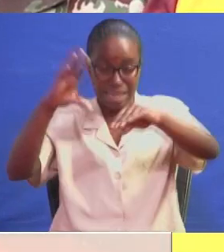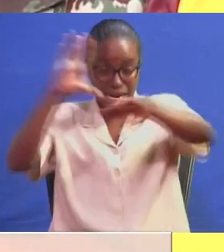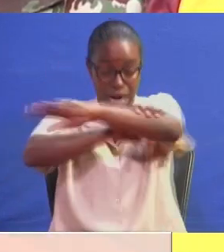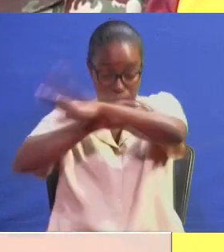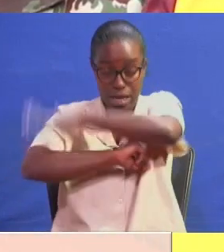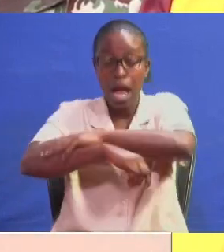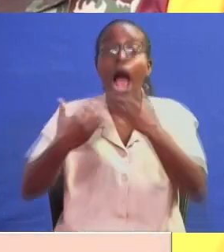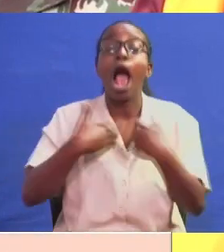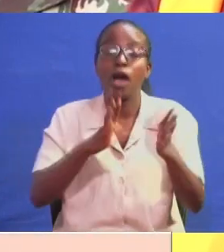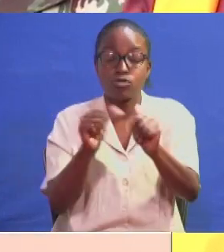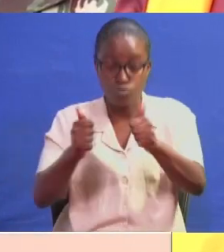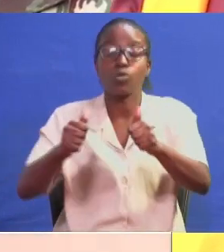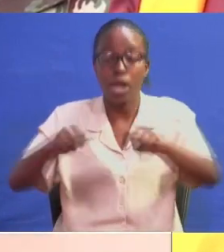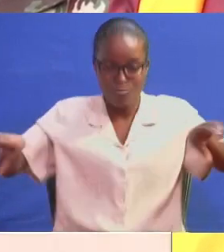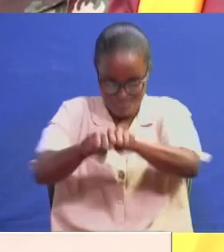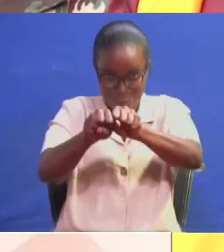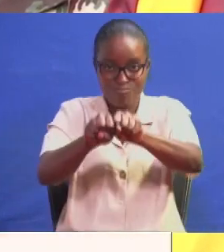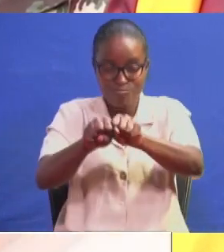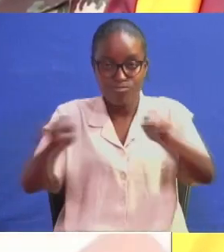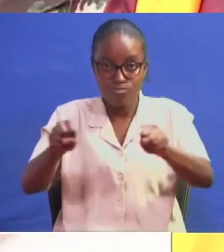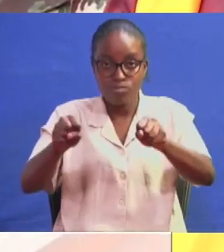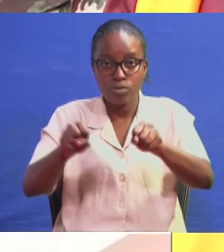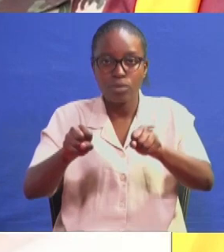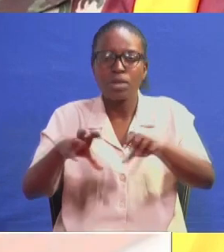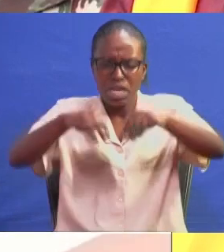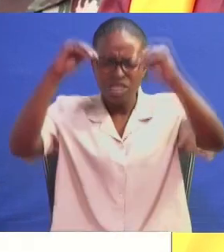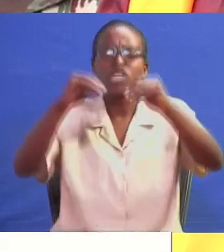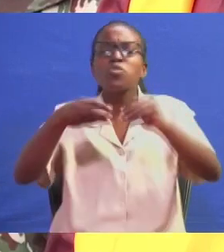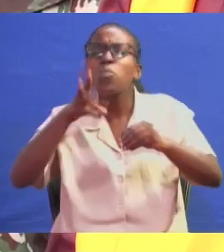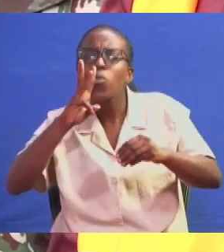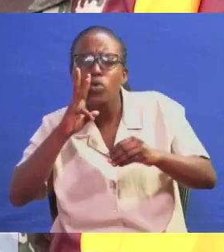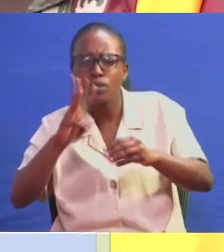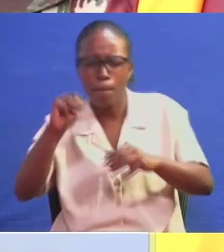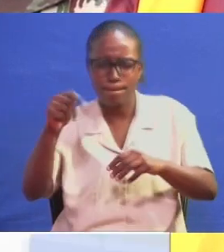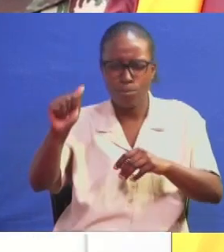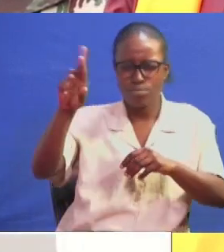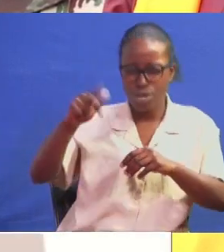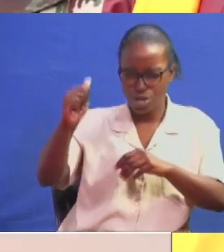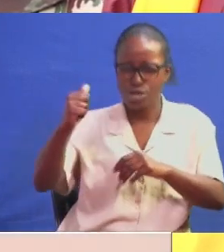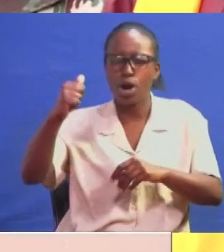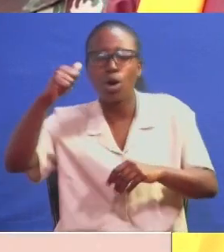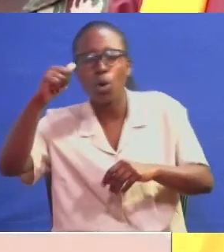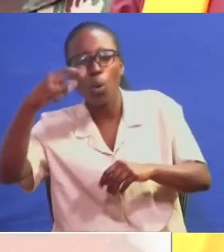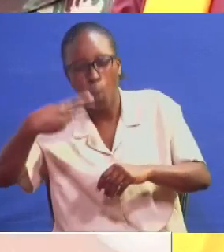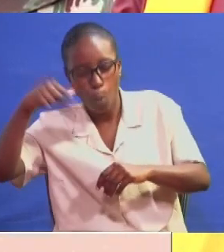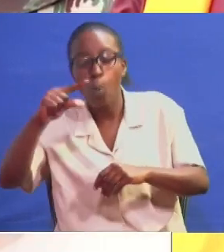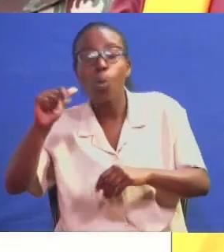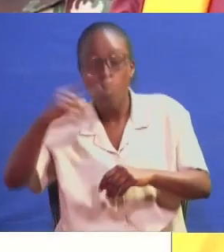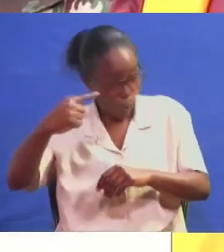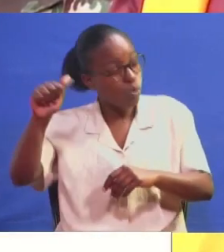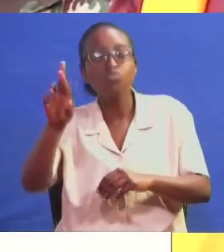destroyed the pipe that takes water to Maragua, destroyed the treatment place